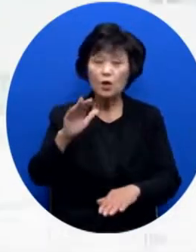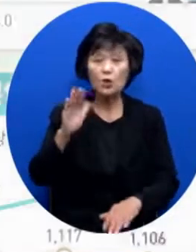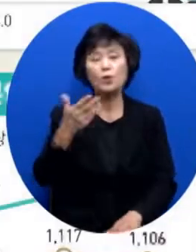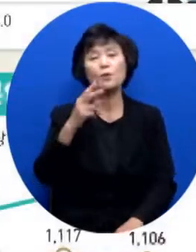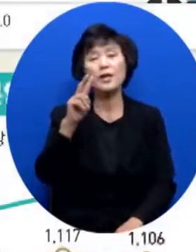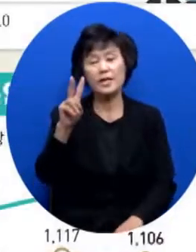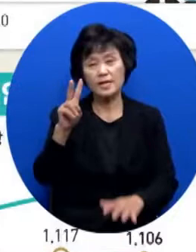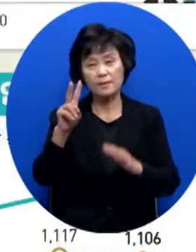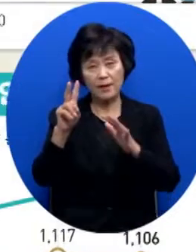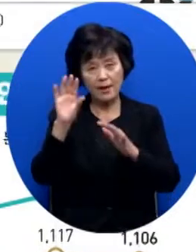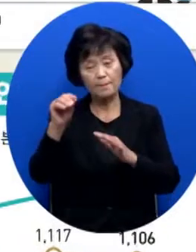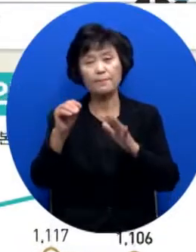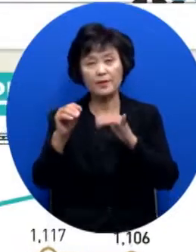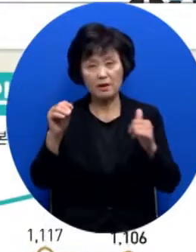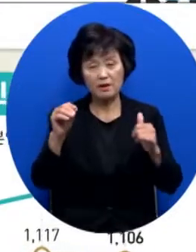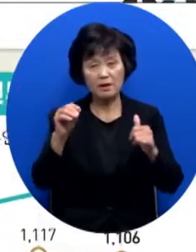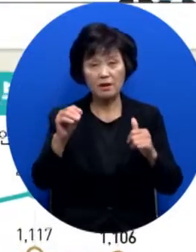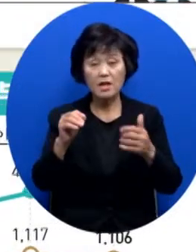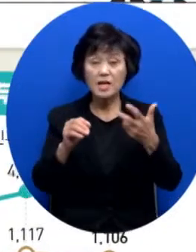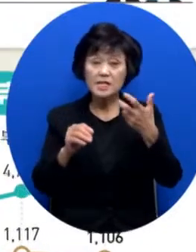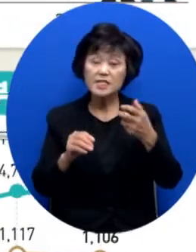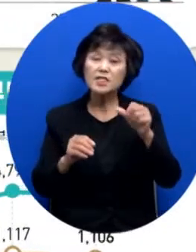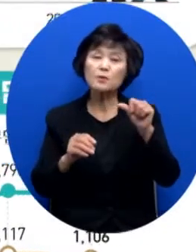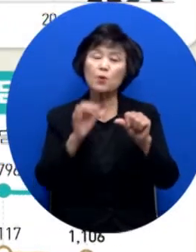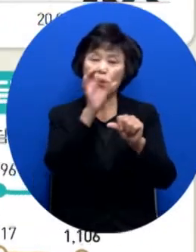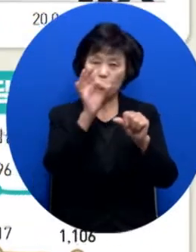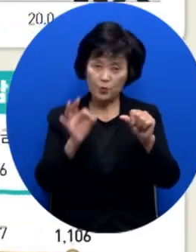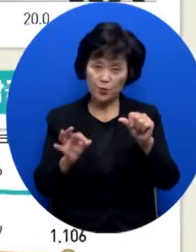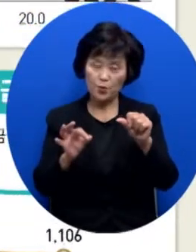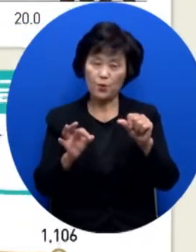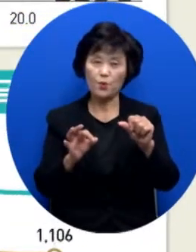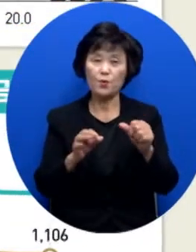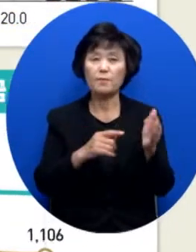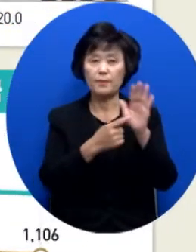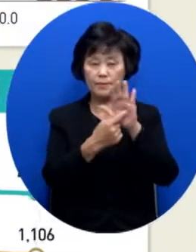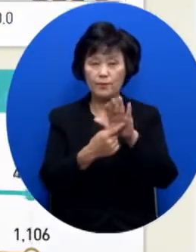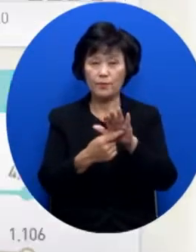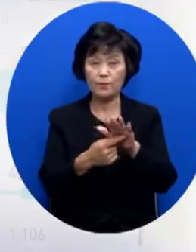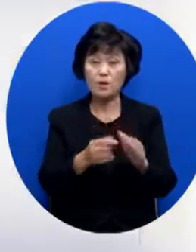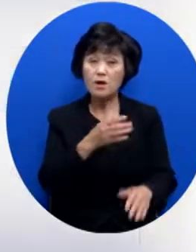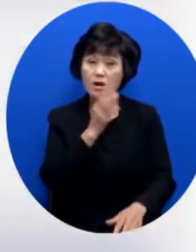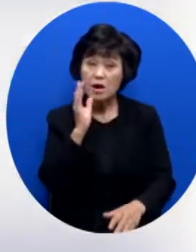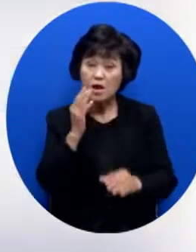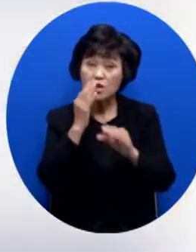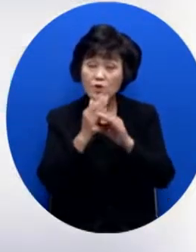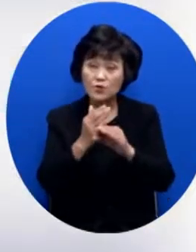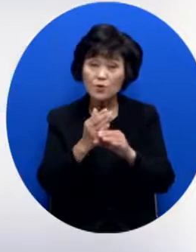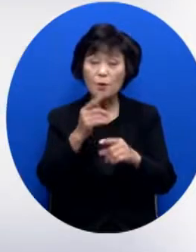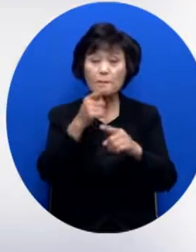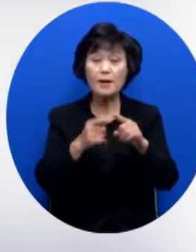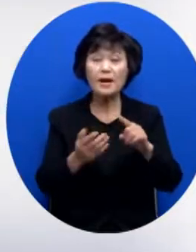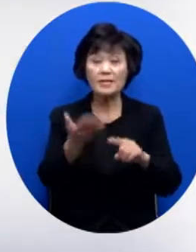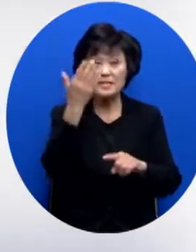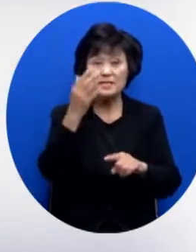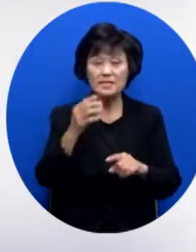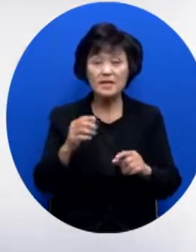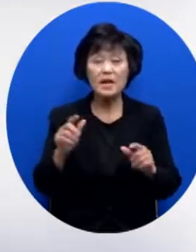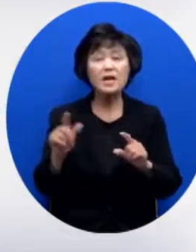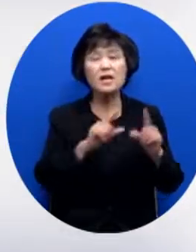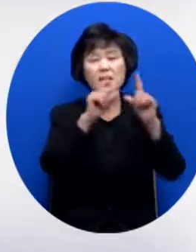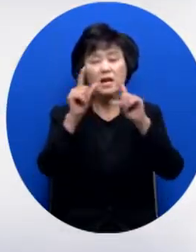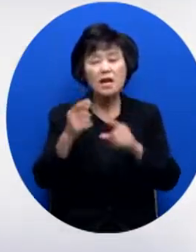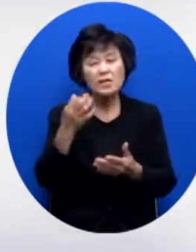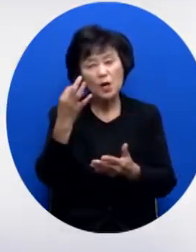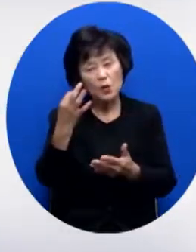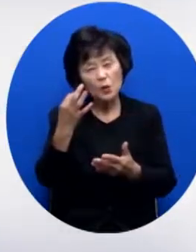명으로 전체 인구의 17.5%를 차지하는 것으로 나타났습니다. 또 고령자 가운데 절반 이상이 생활비를 보태기 위해